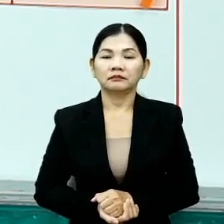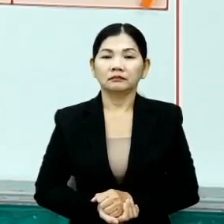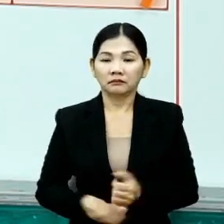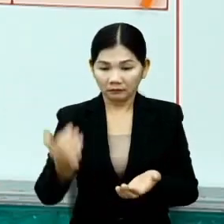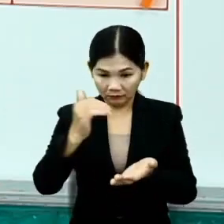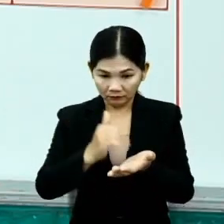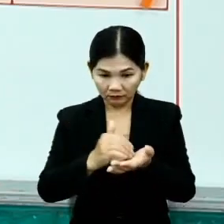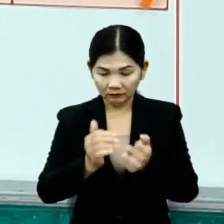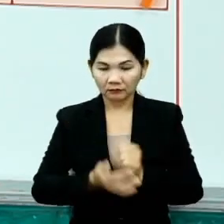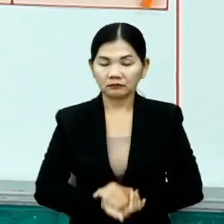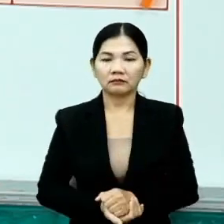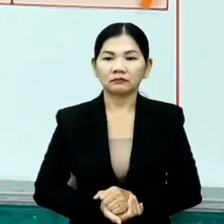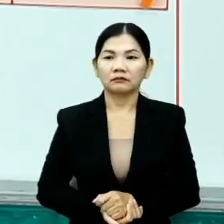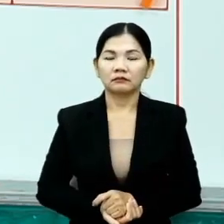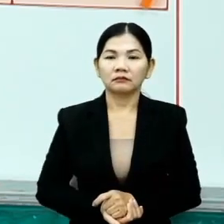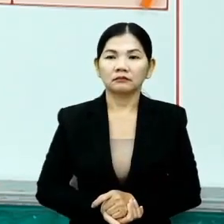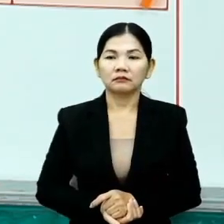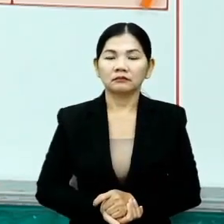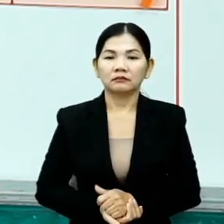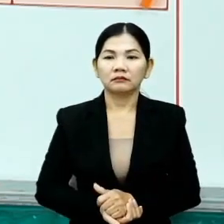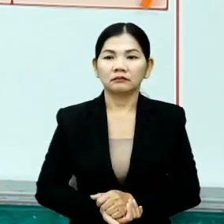đồng tiến